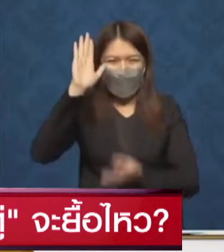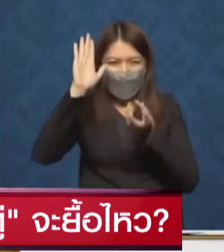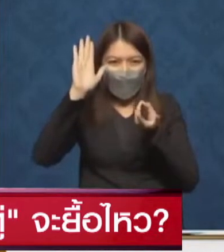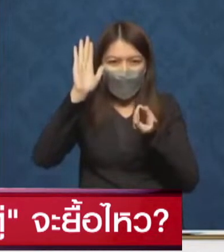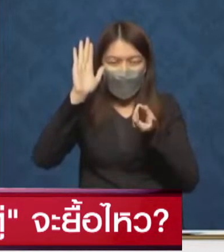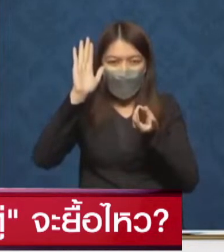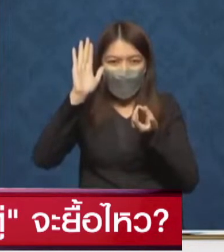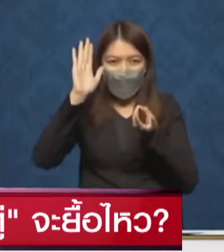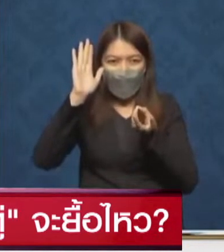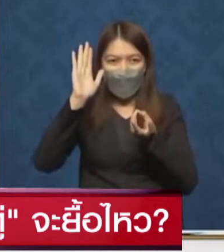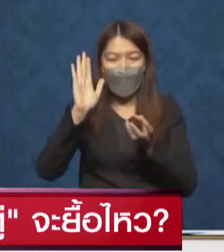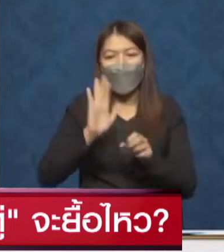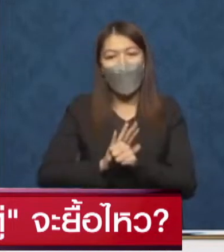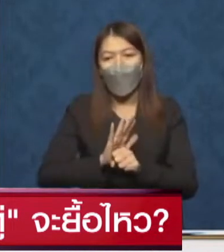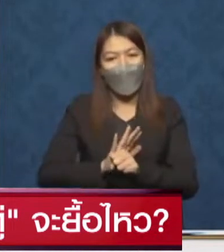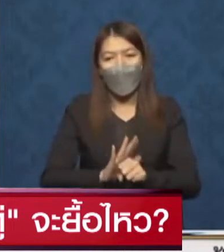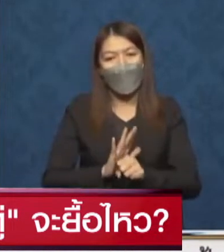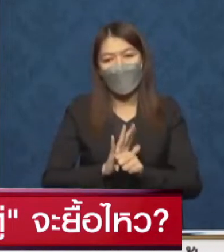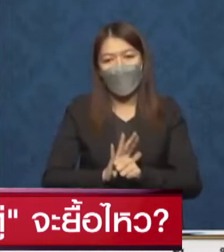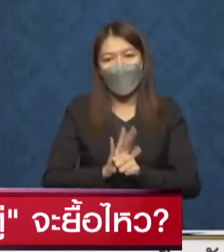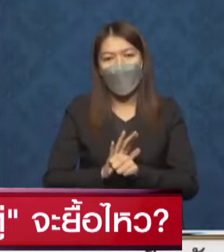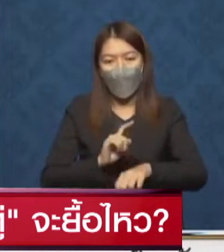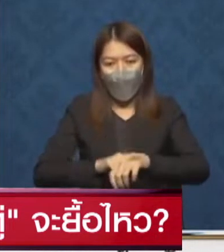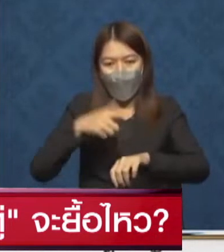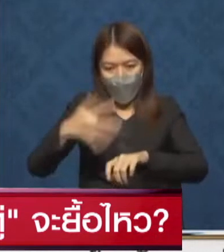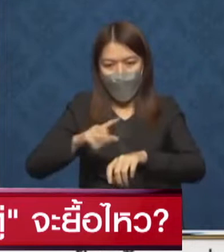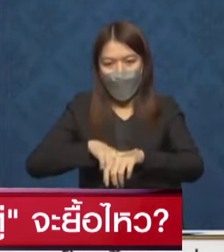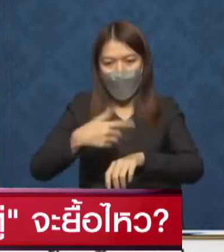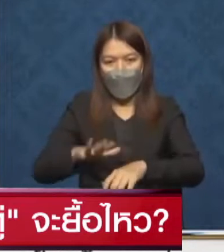ผมไม่ให้ใครพูดแล้วครับบัดนี้ได้เวลาพอสมควรแล้ว